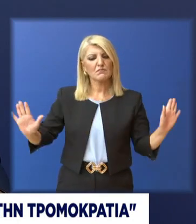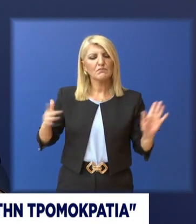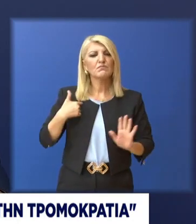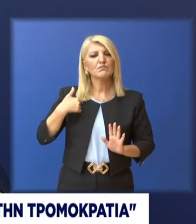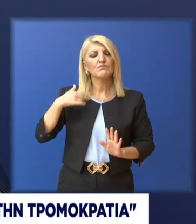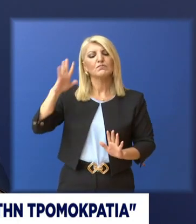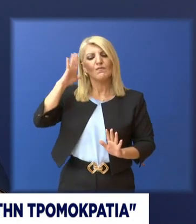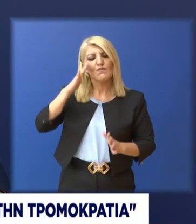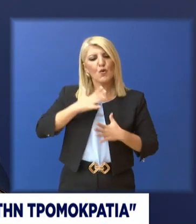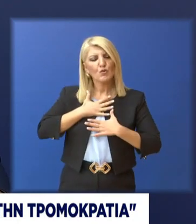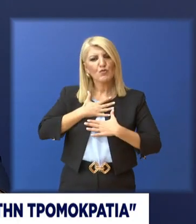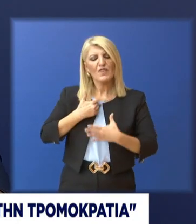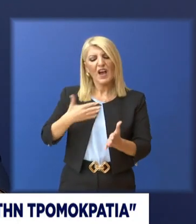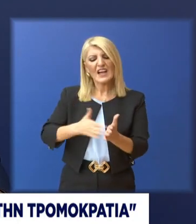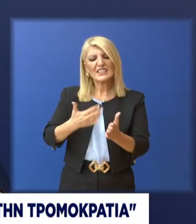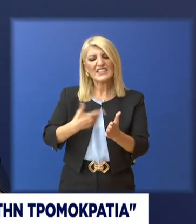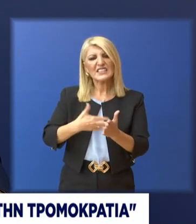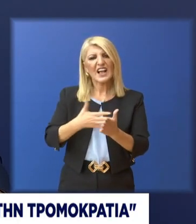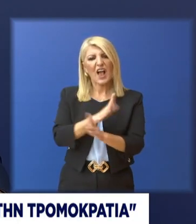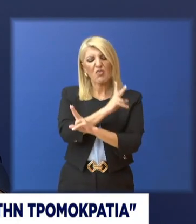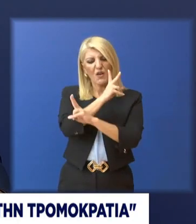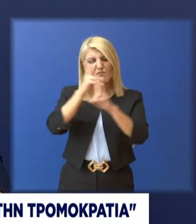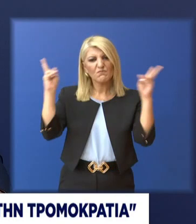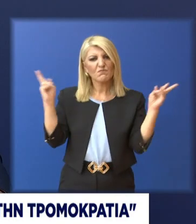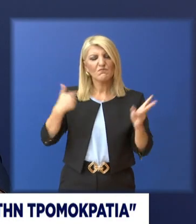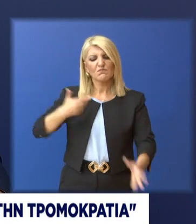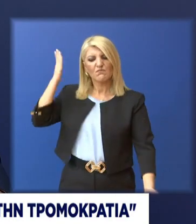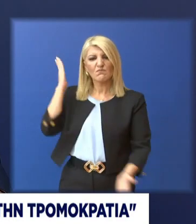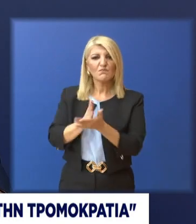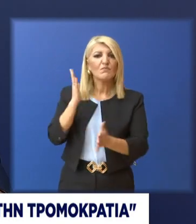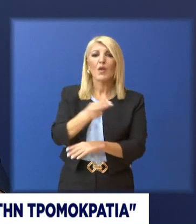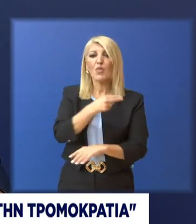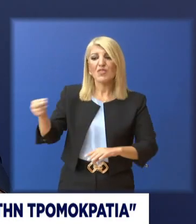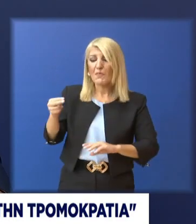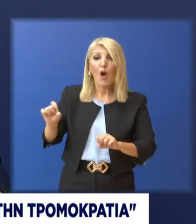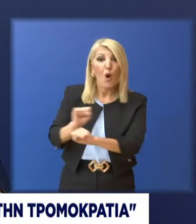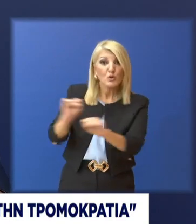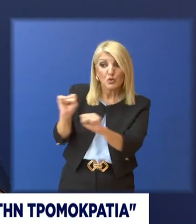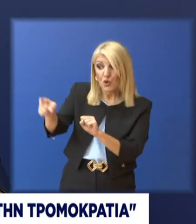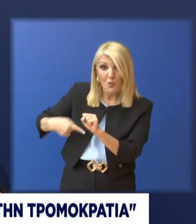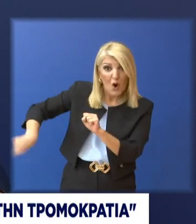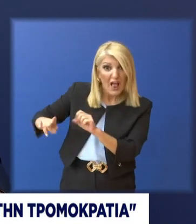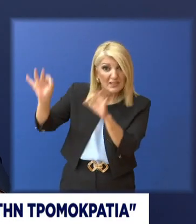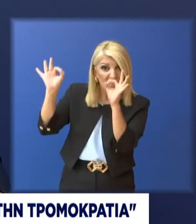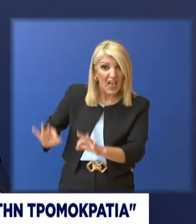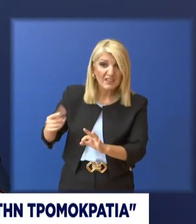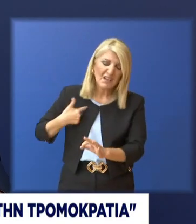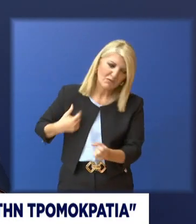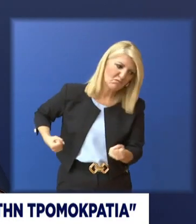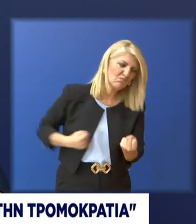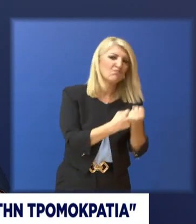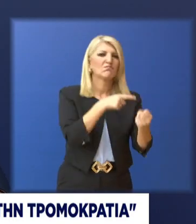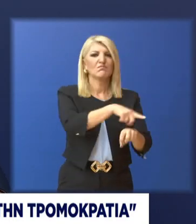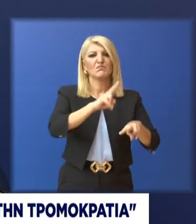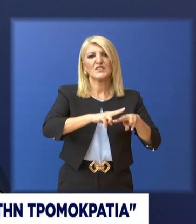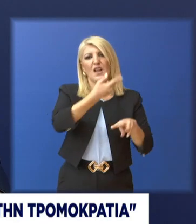την πρώτη στιγμή καθαρή θέση καταδίκης της τρομοκρατίας και στήριξης του ισραήλ η χώρα μας παραμένει πυλώνας σταθερότητας και ασφάλειας